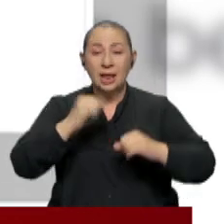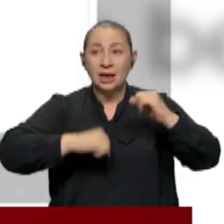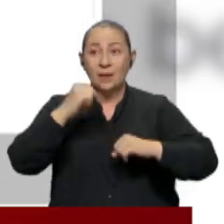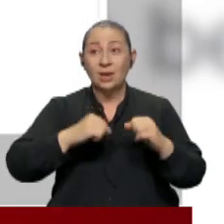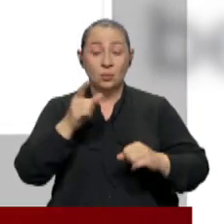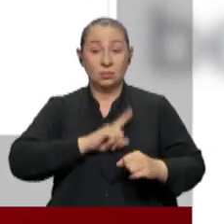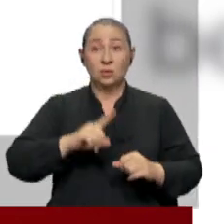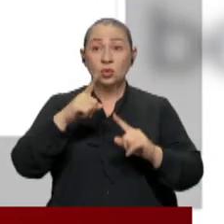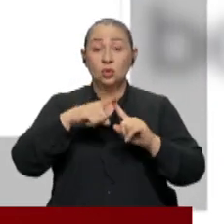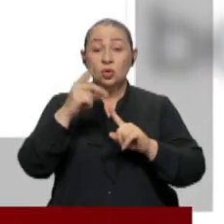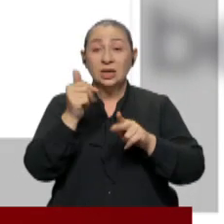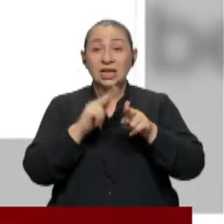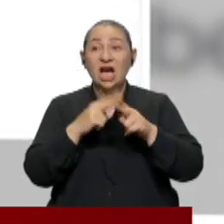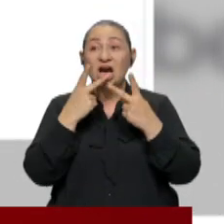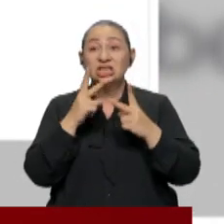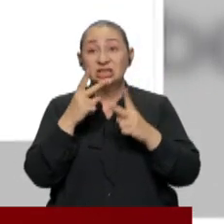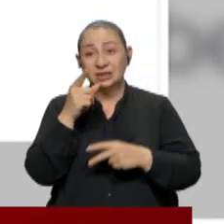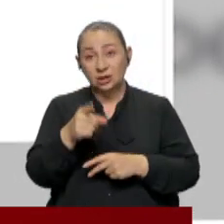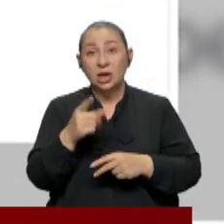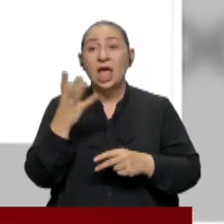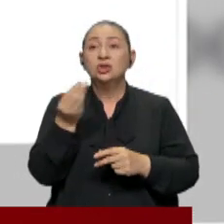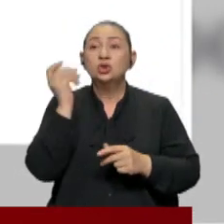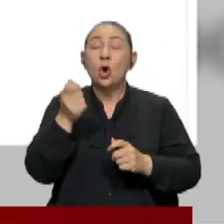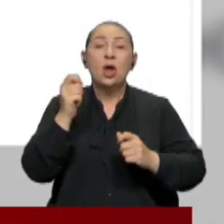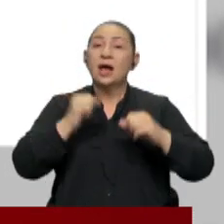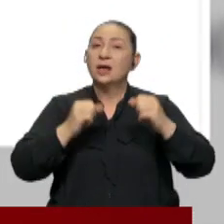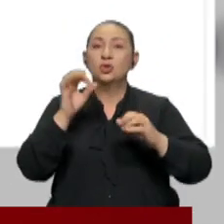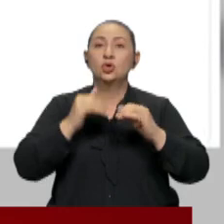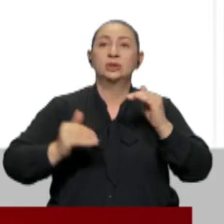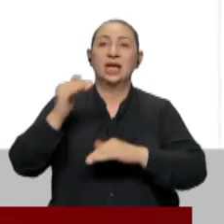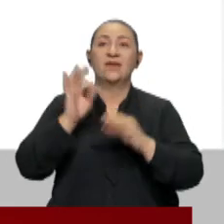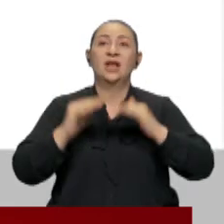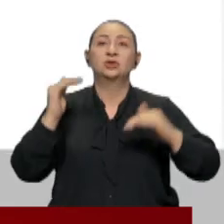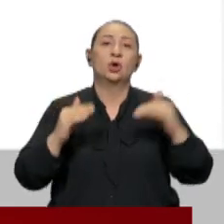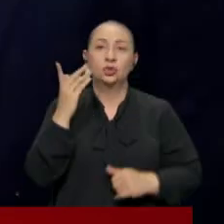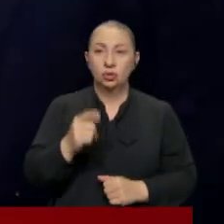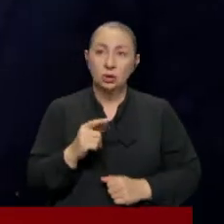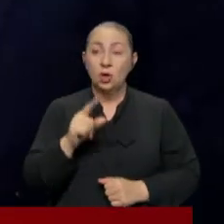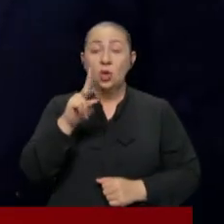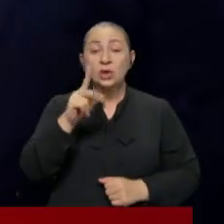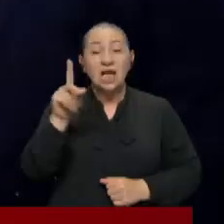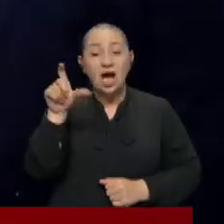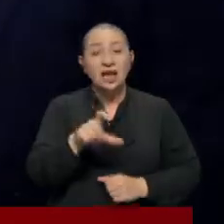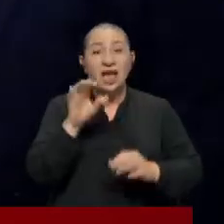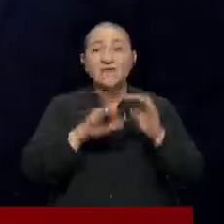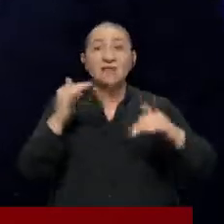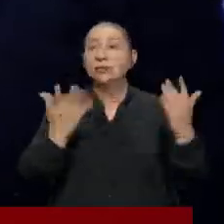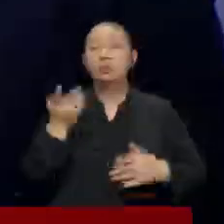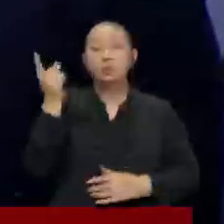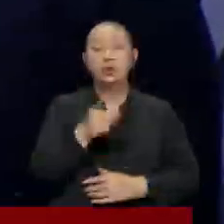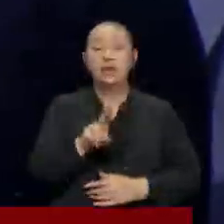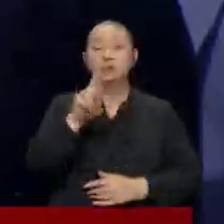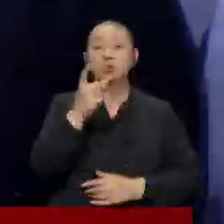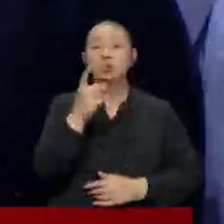rakip adayı muhalefet partilerinden Beklerken Türk açıkladı en Zorlu rakibimiz yük Ne istiyon 12 aylık enflasyon neymiş